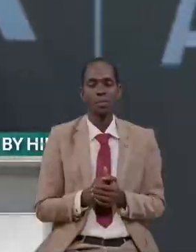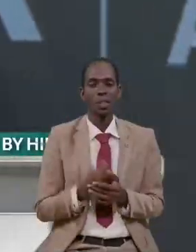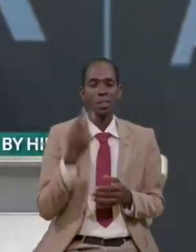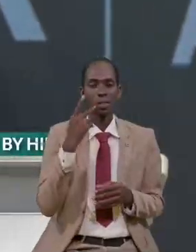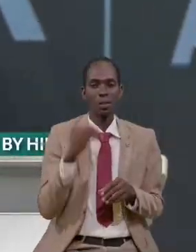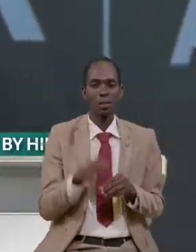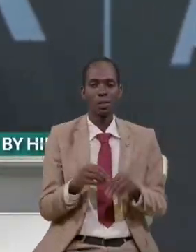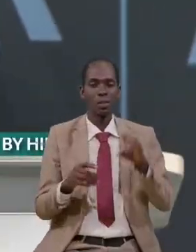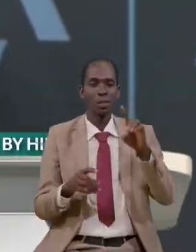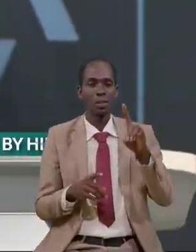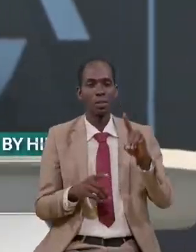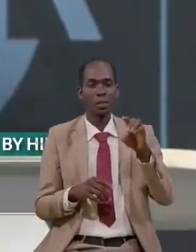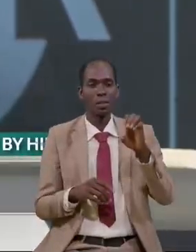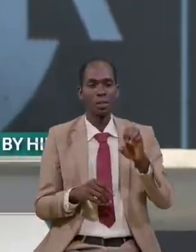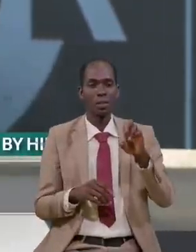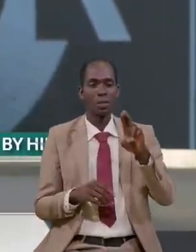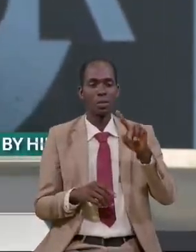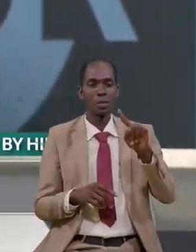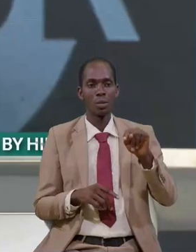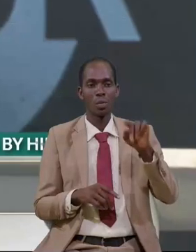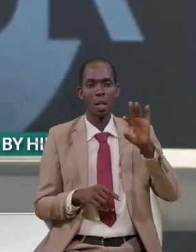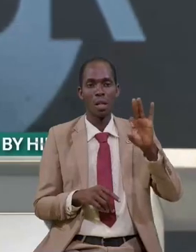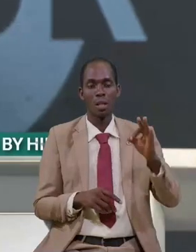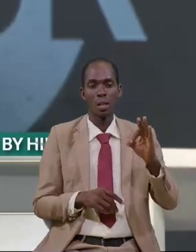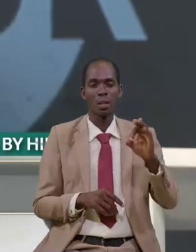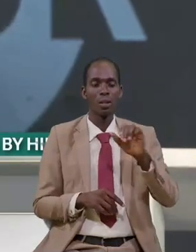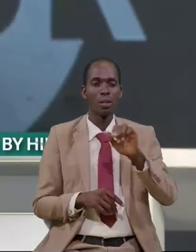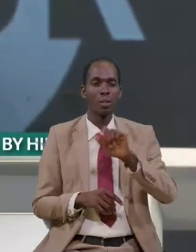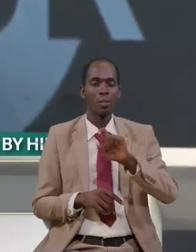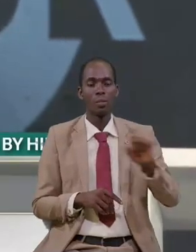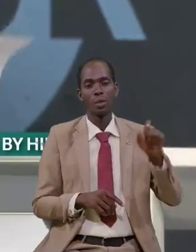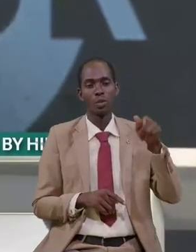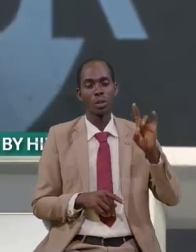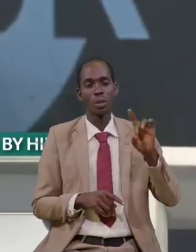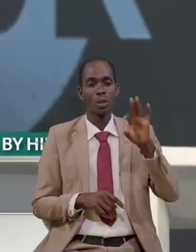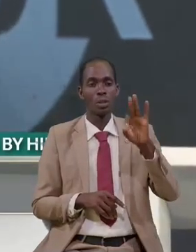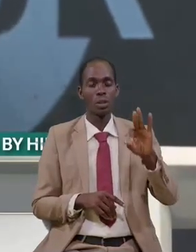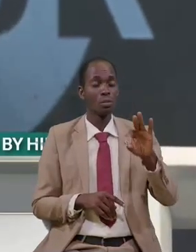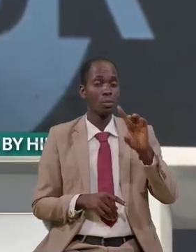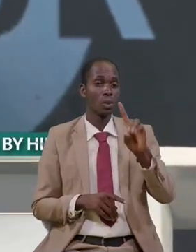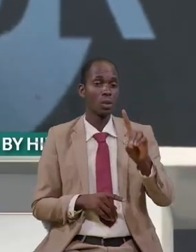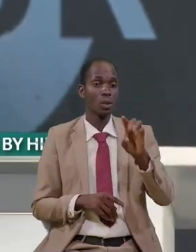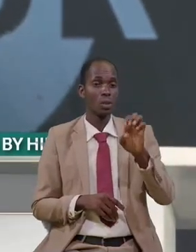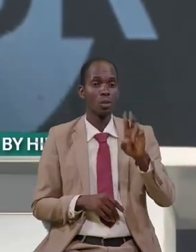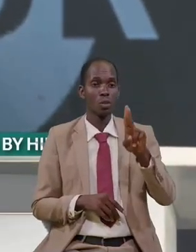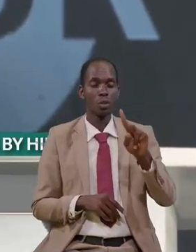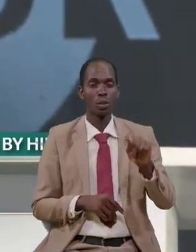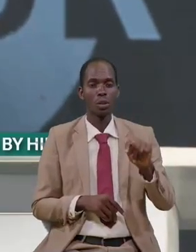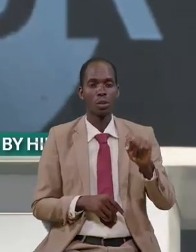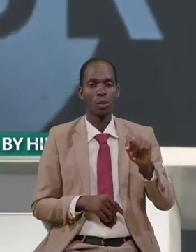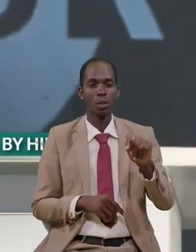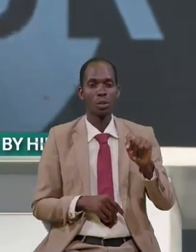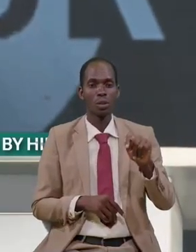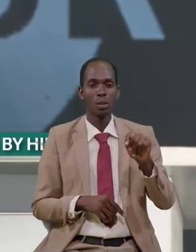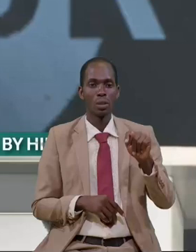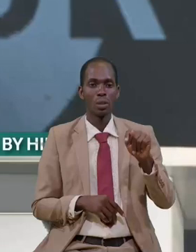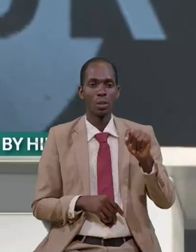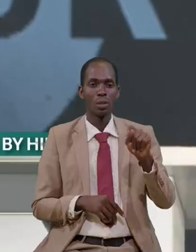Deutéronome maintenant, chapitre 28. Deutéronome, chapitre